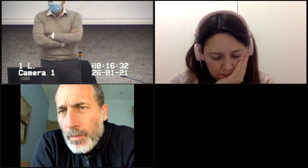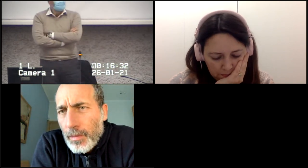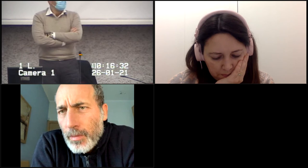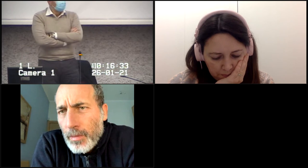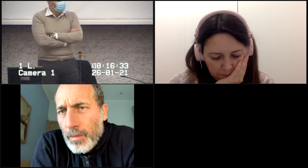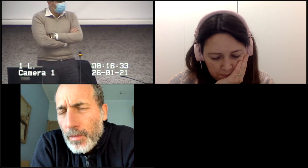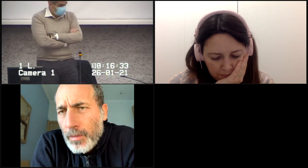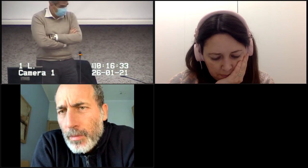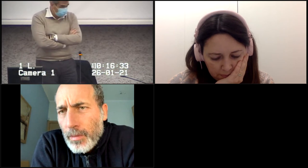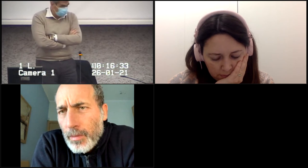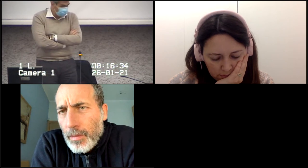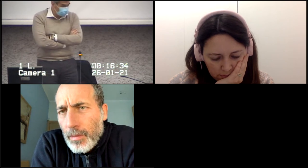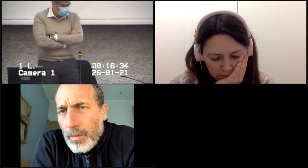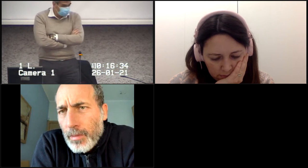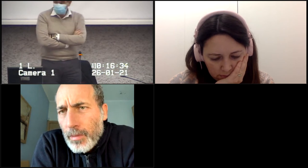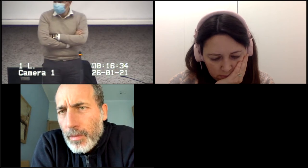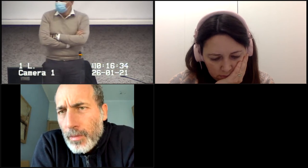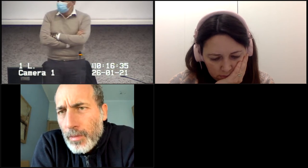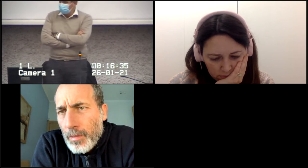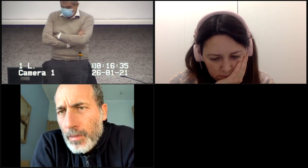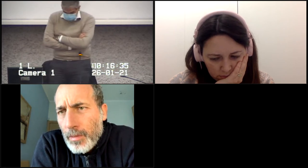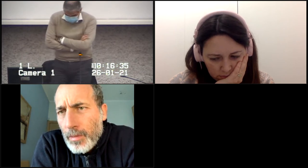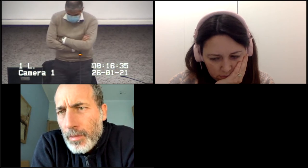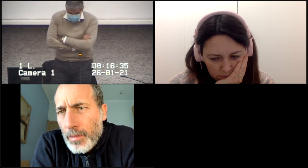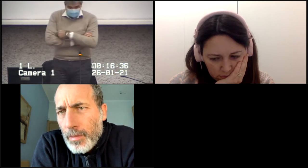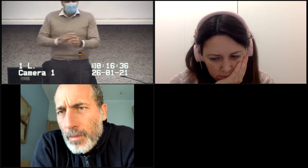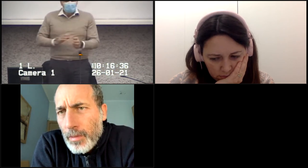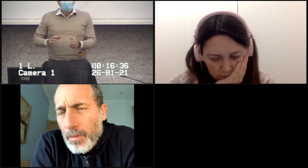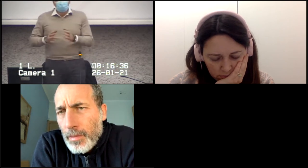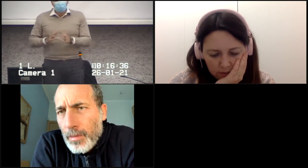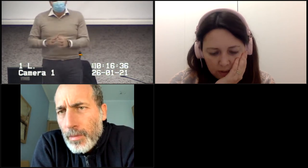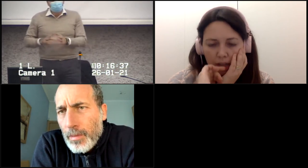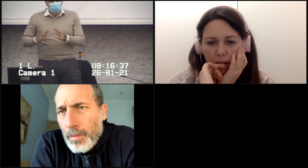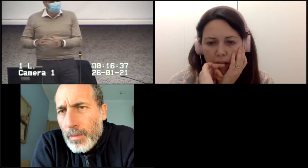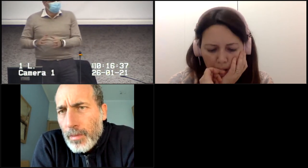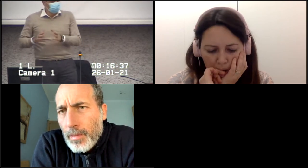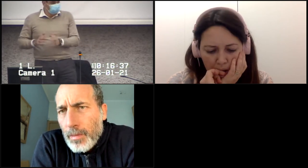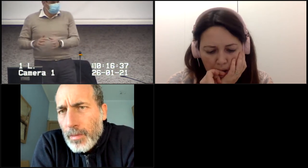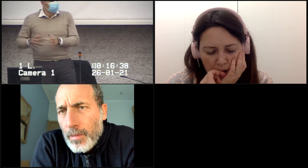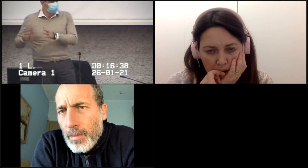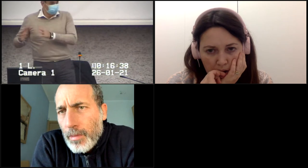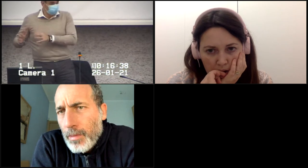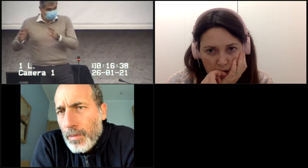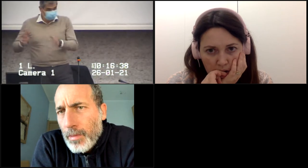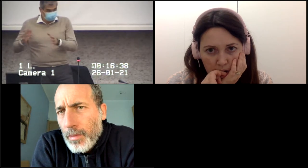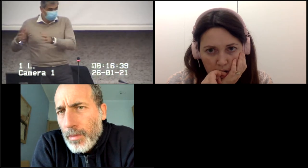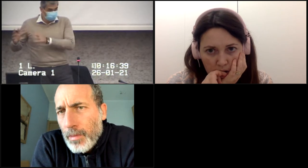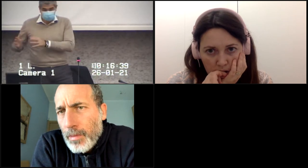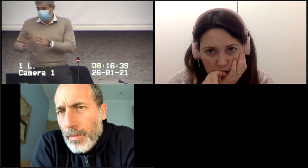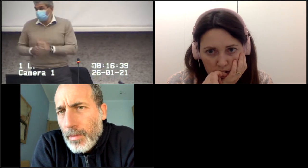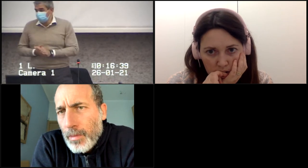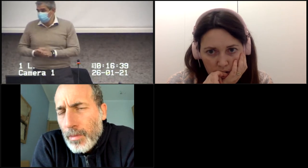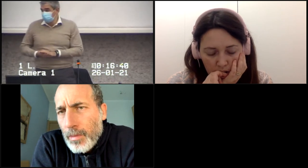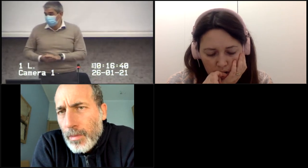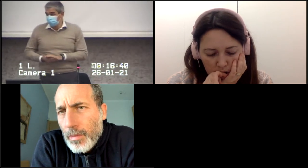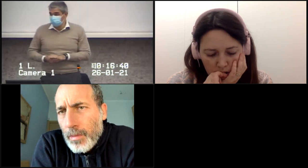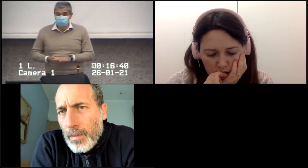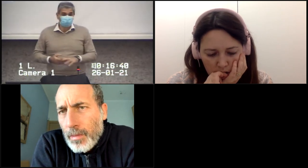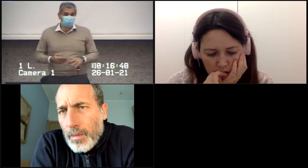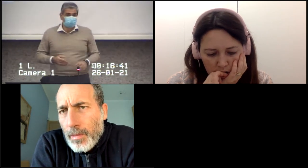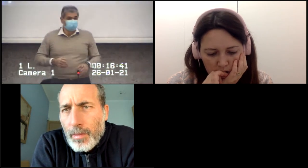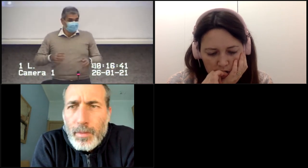già reso noto a tutti i consiglieri, ovvero: parliamo di una rinuncia a un diritto reale, la servitù è assimilabile